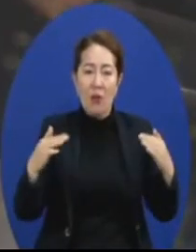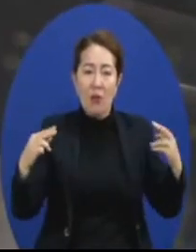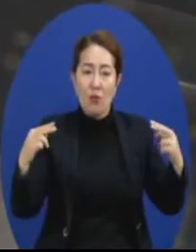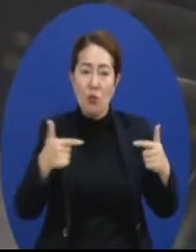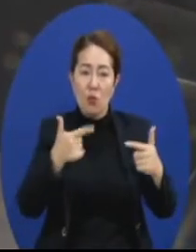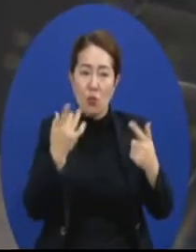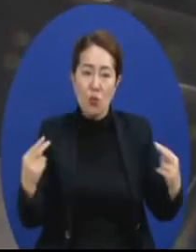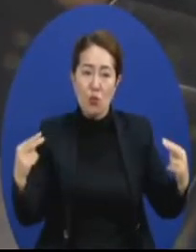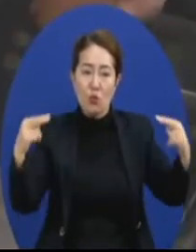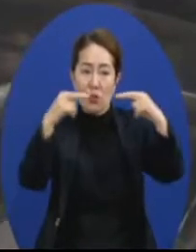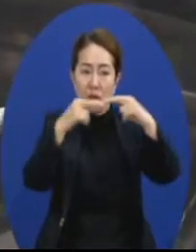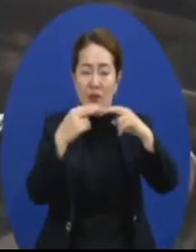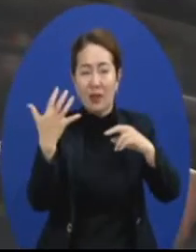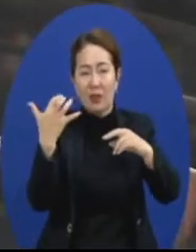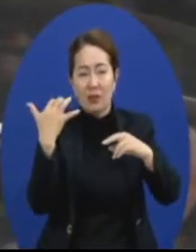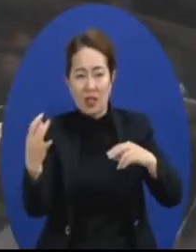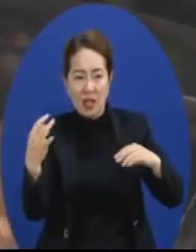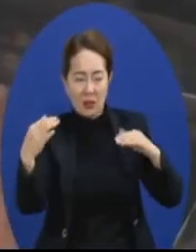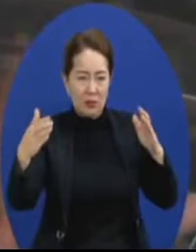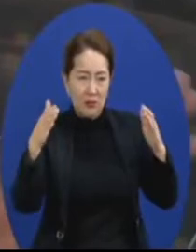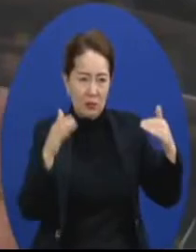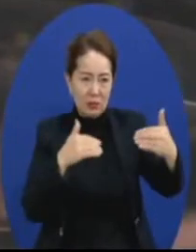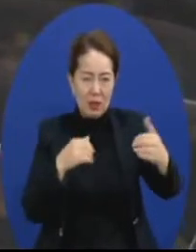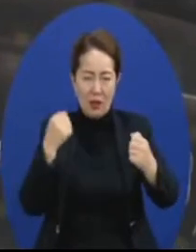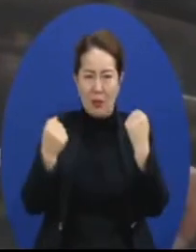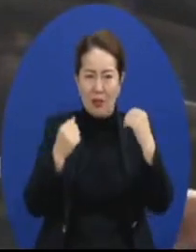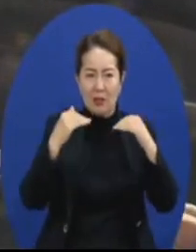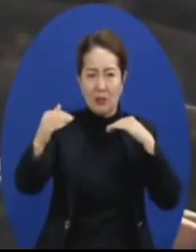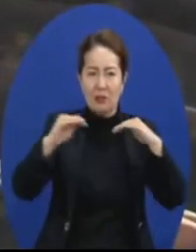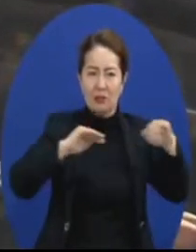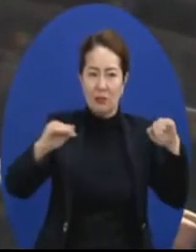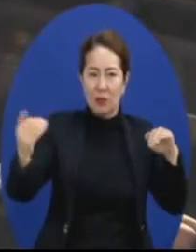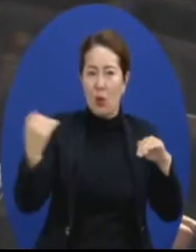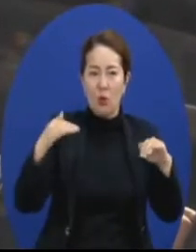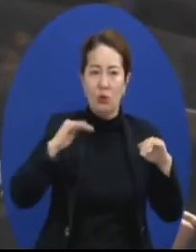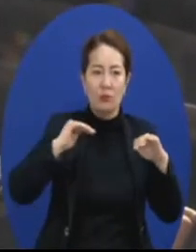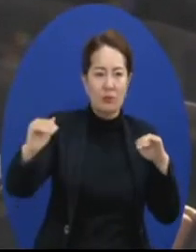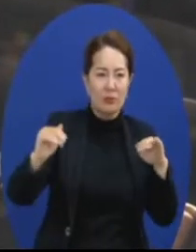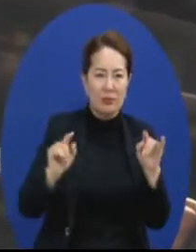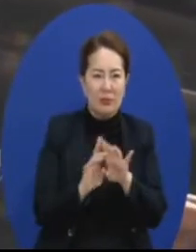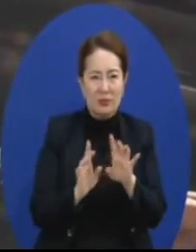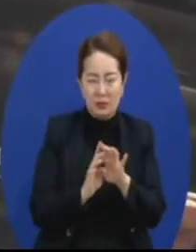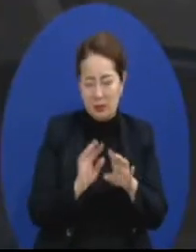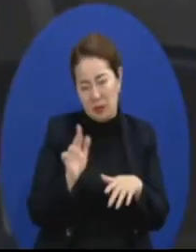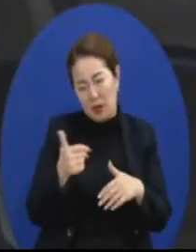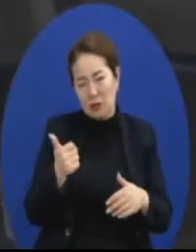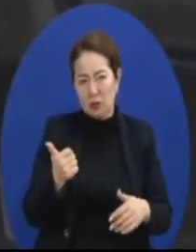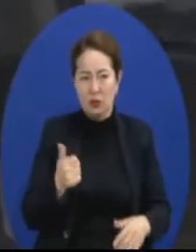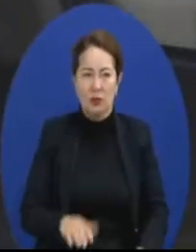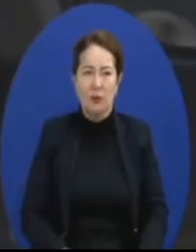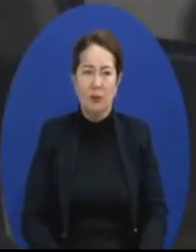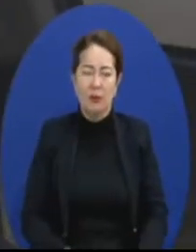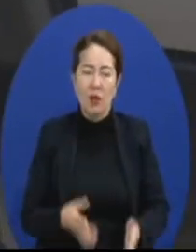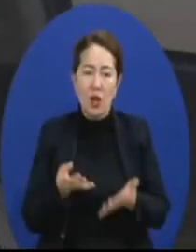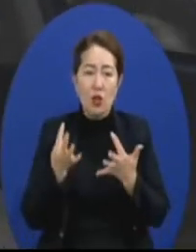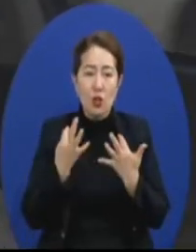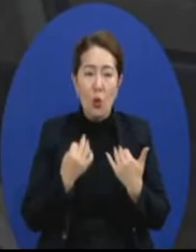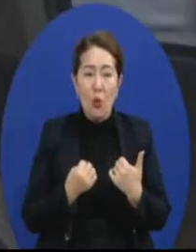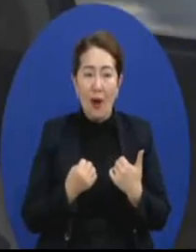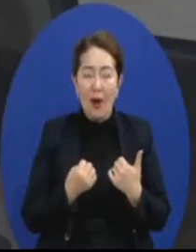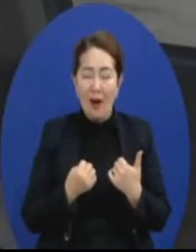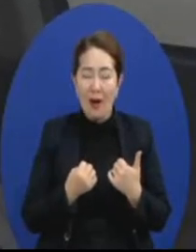гүүч юм уу тийм ээ баруун талаас нь 5 шараас юм уу энэ тэрэгнүүдийг бас нэг бүсчлээд оруулахгүй тийм байвал үн зүгээр юм бол. Дугаарынх нь